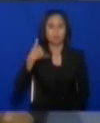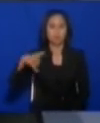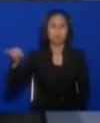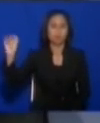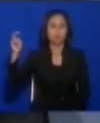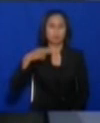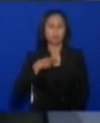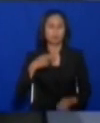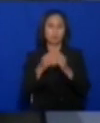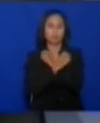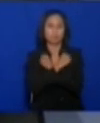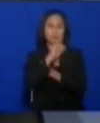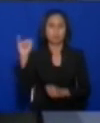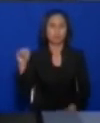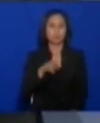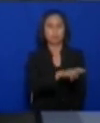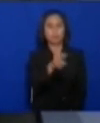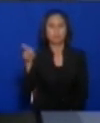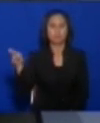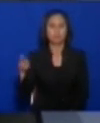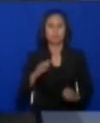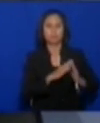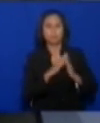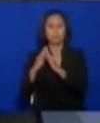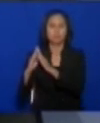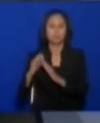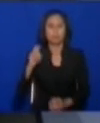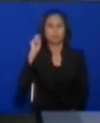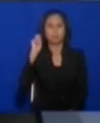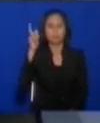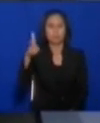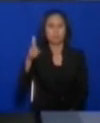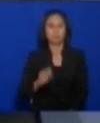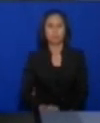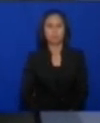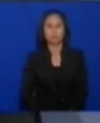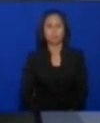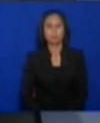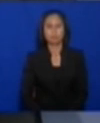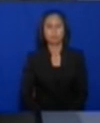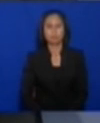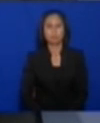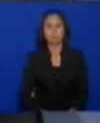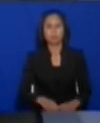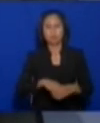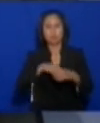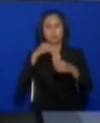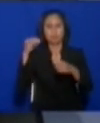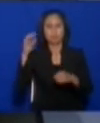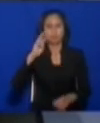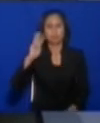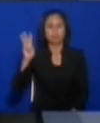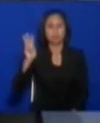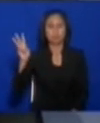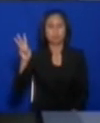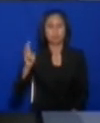seluruh masyarakat kota Tegal perkenankan kami Dedi Jumadi calon walikota dan wakil walikota Tegal nomor